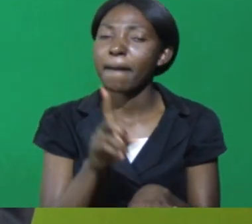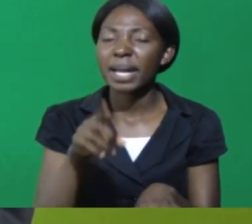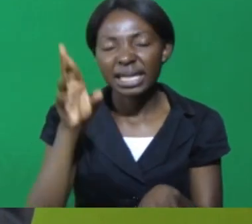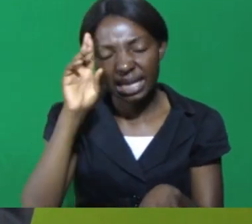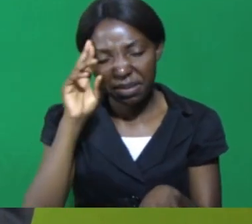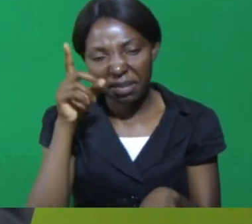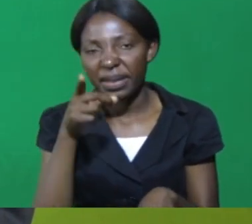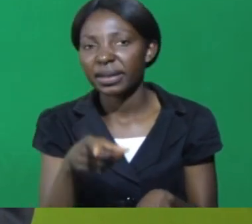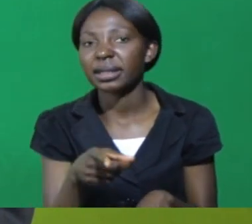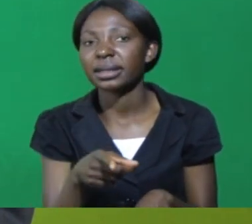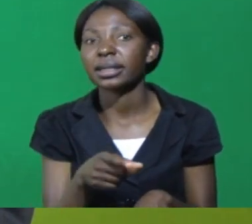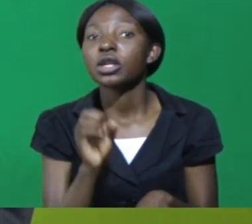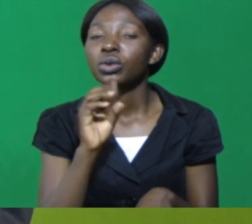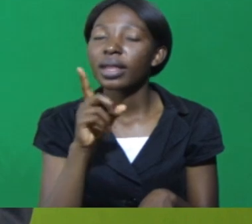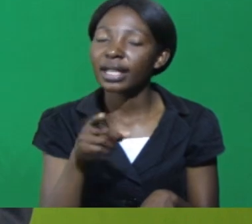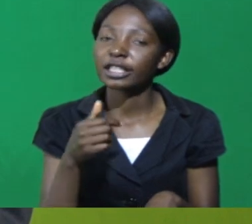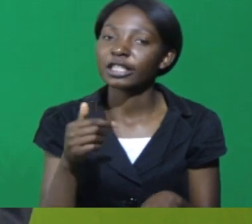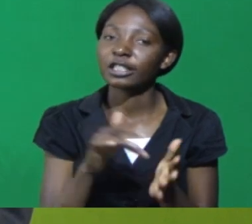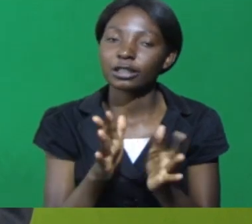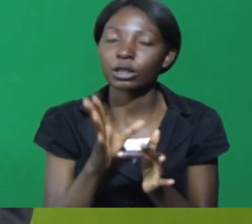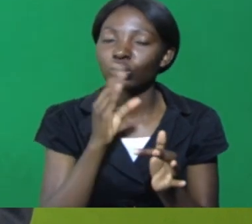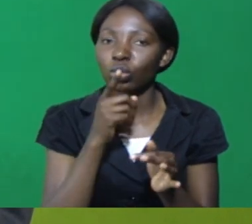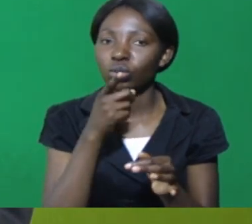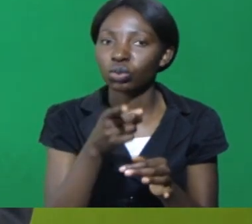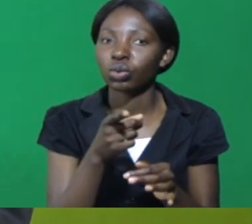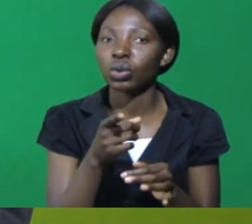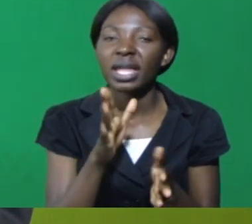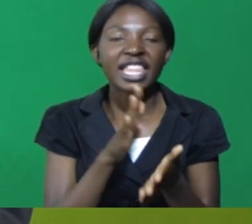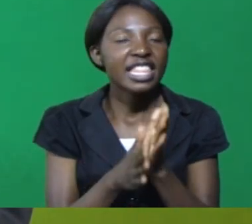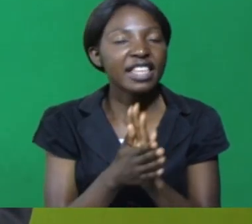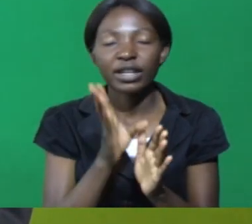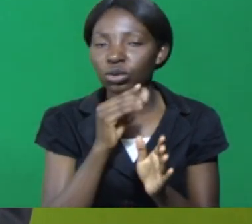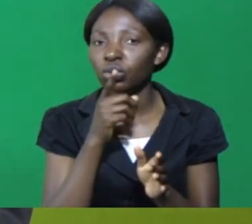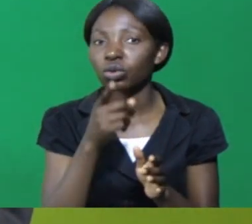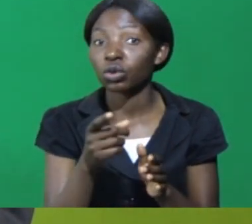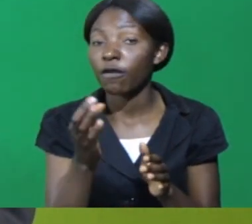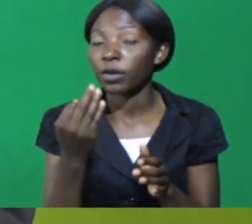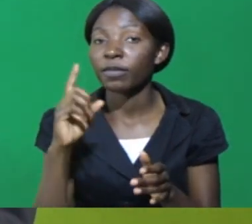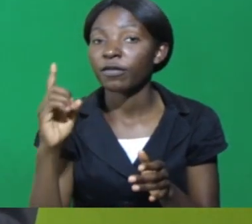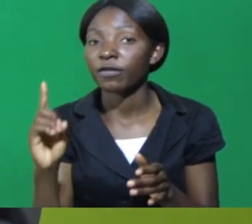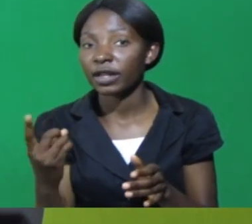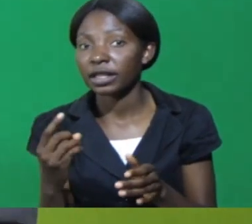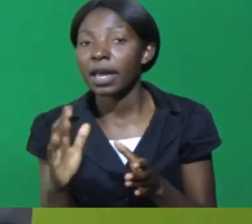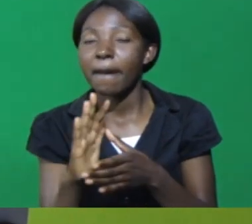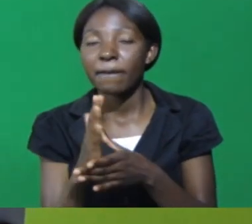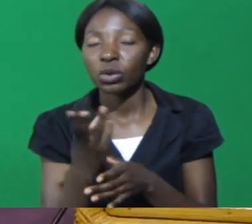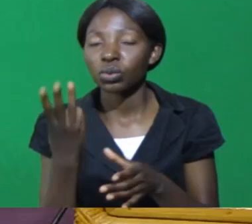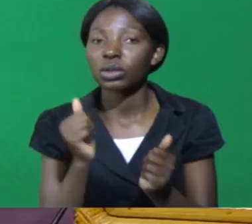mugozvirangarira kuti ndakakuudzai. Handina kukuudzai izvi kubva pakutanga nokuti ndaive